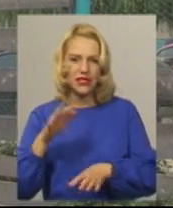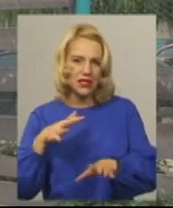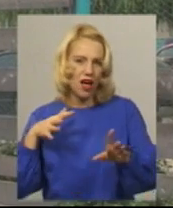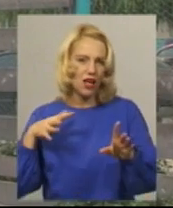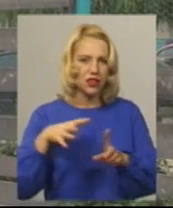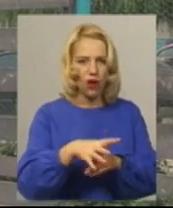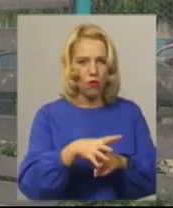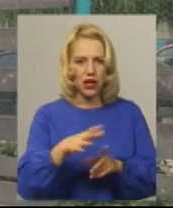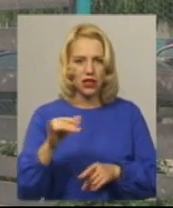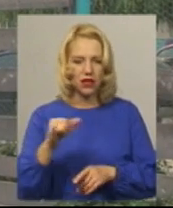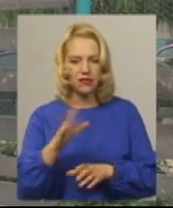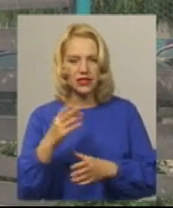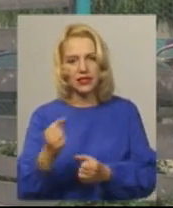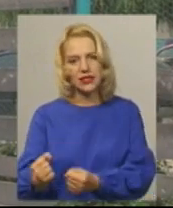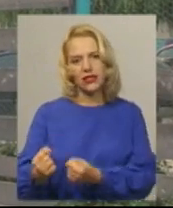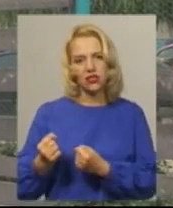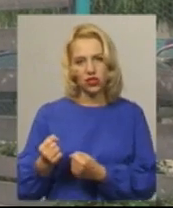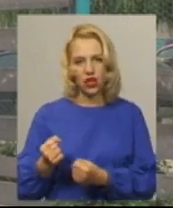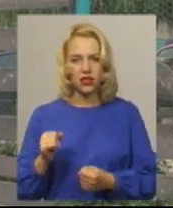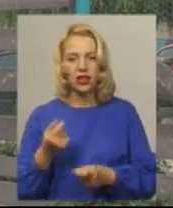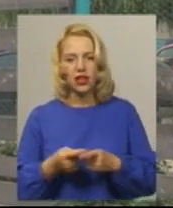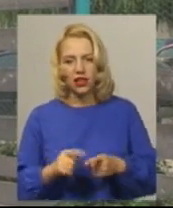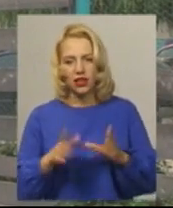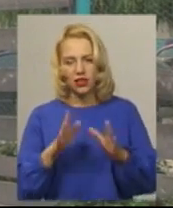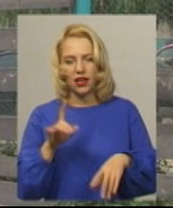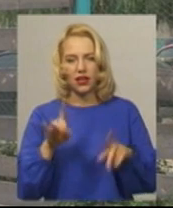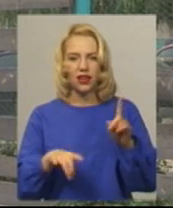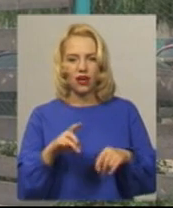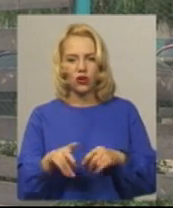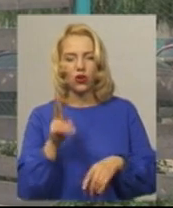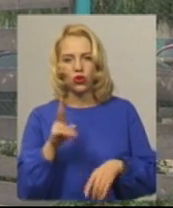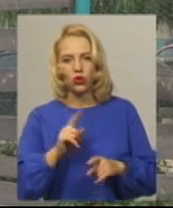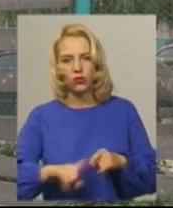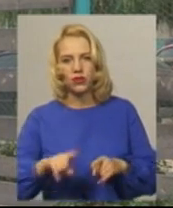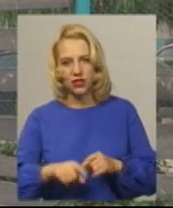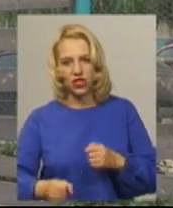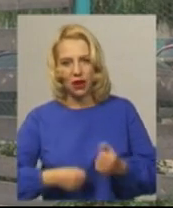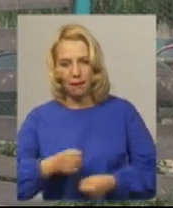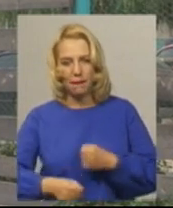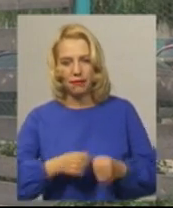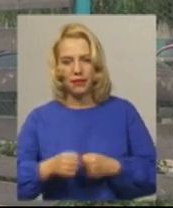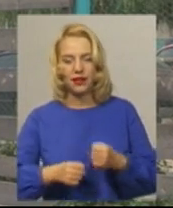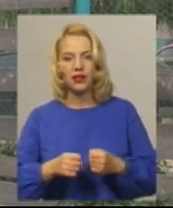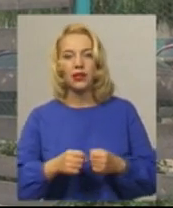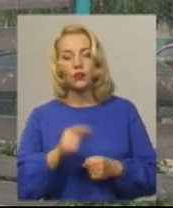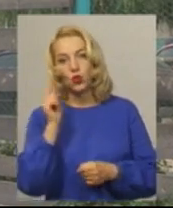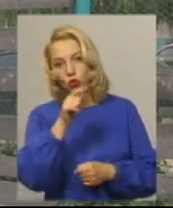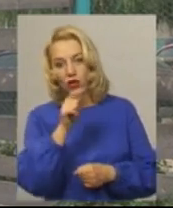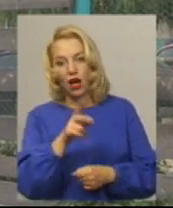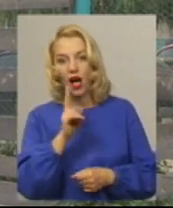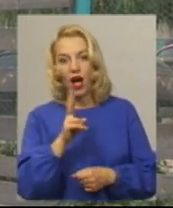всі защищались. Тільки деколи хто бистріший, то біг туди, а